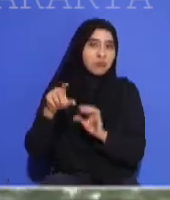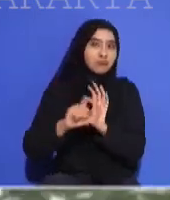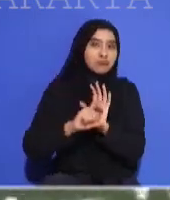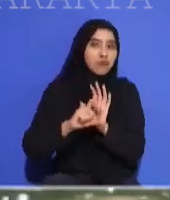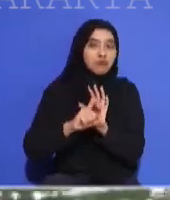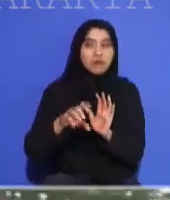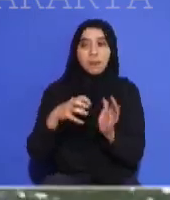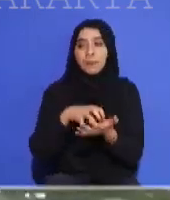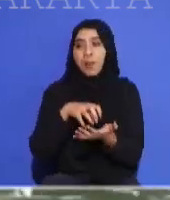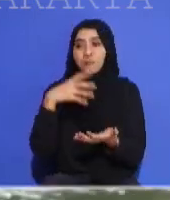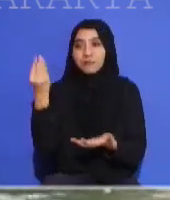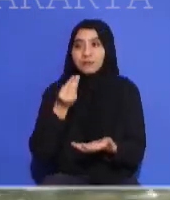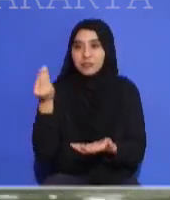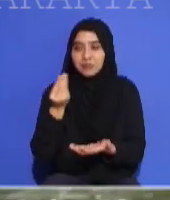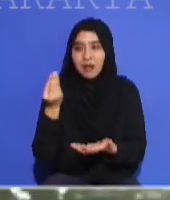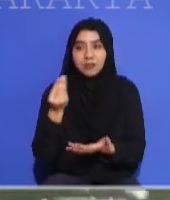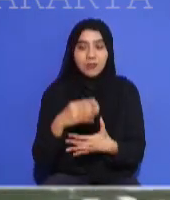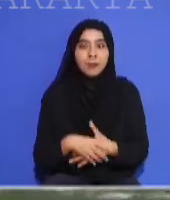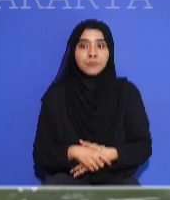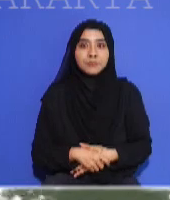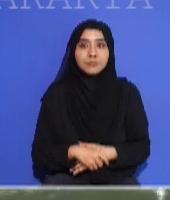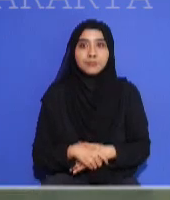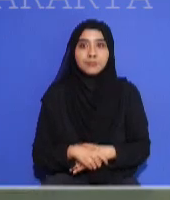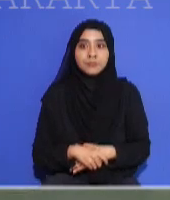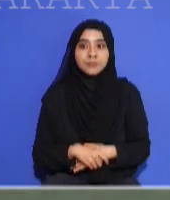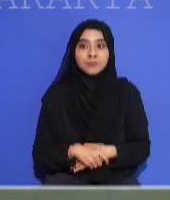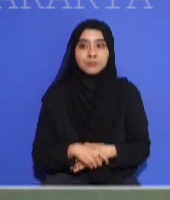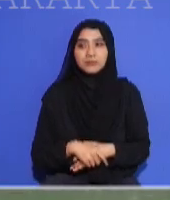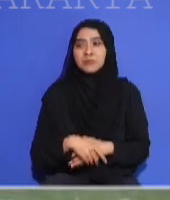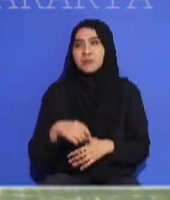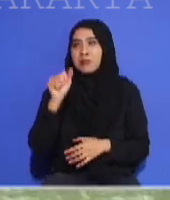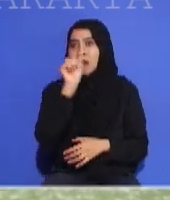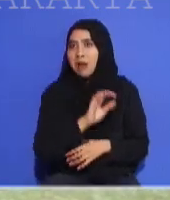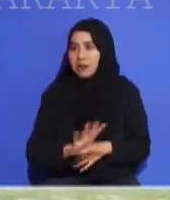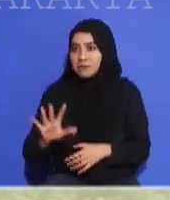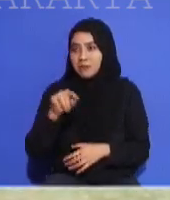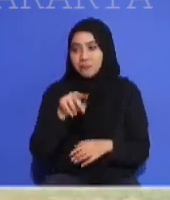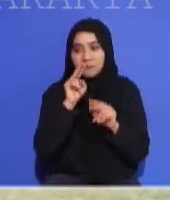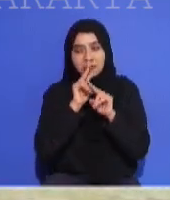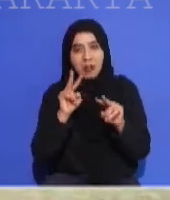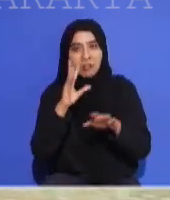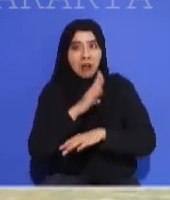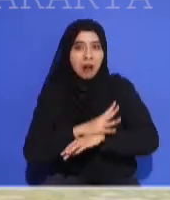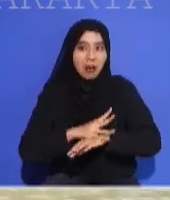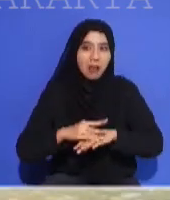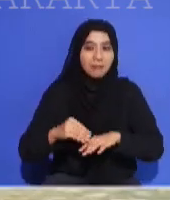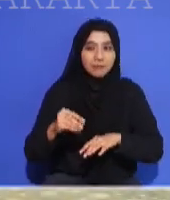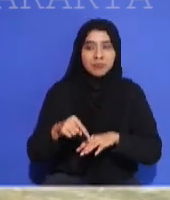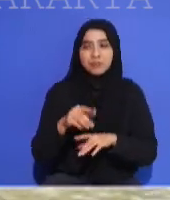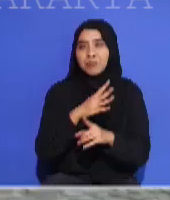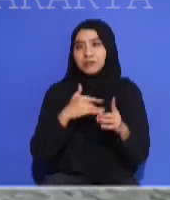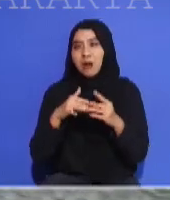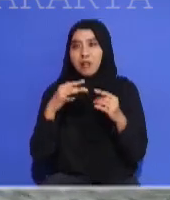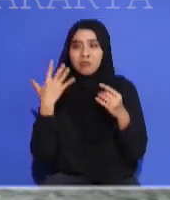pengalaman wisata ingkang beda lan nyegeraken. Kanthi kaendahaning alam ingkang tasih alami lan tebih saking kridha masyarakat,